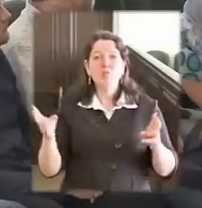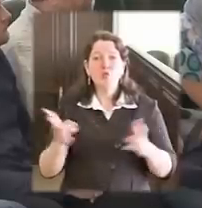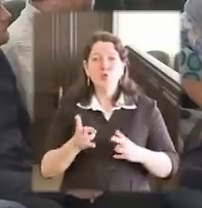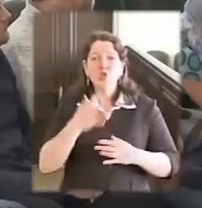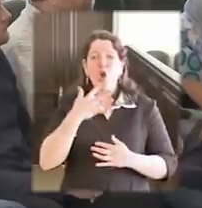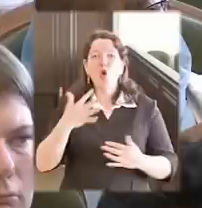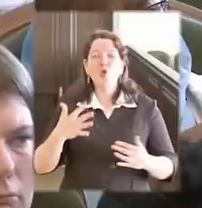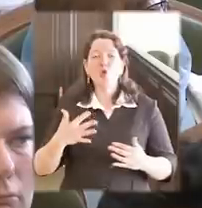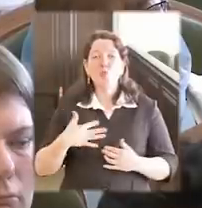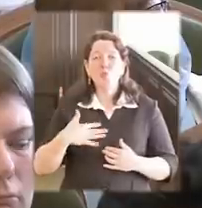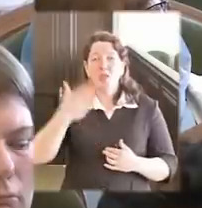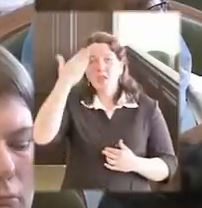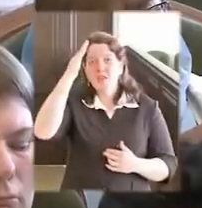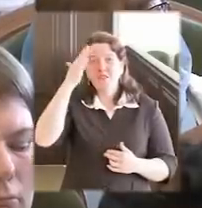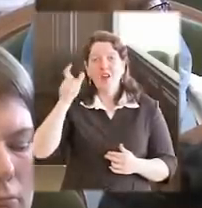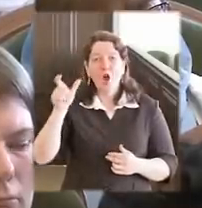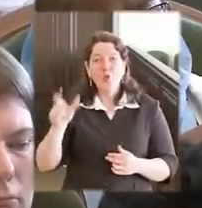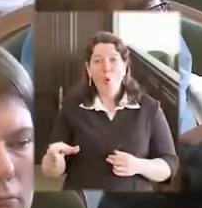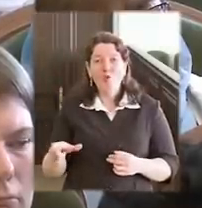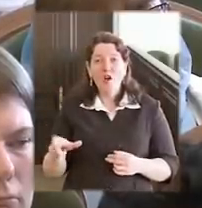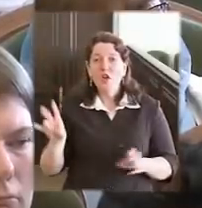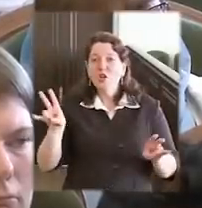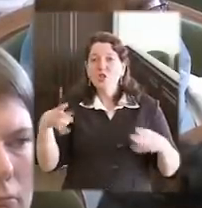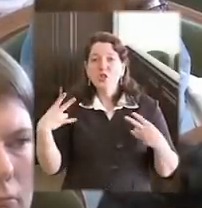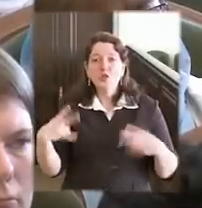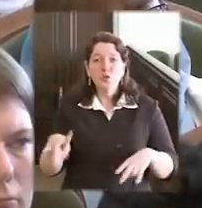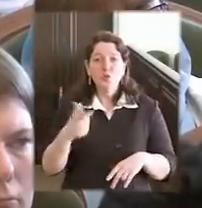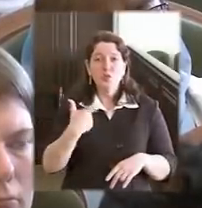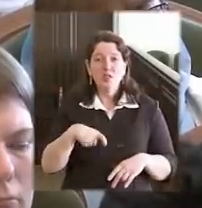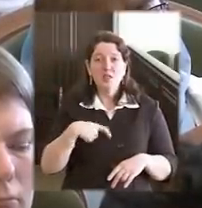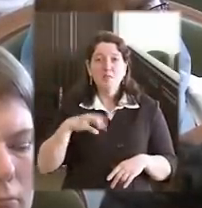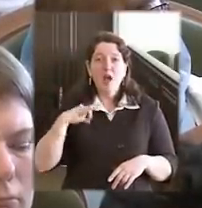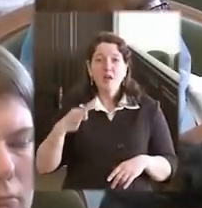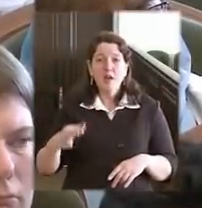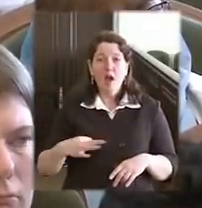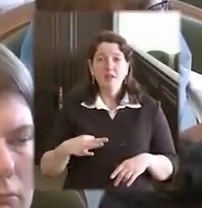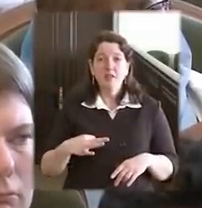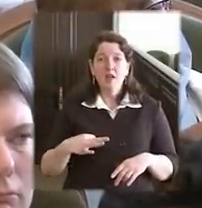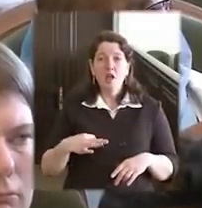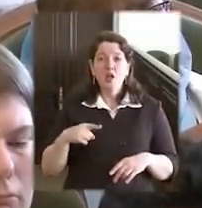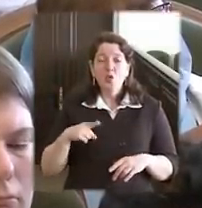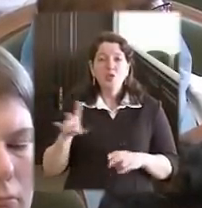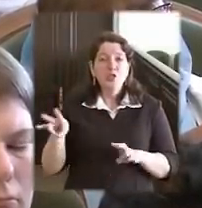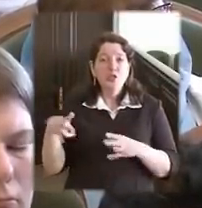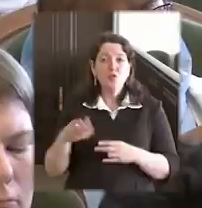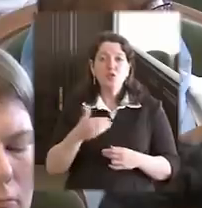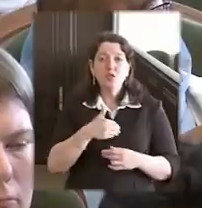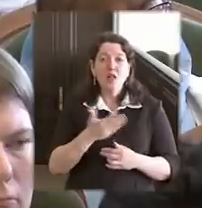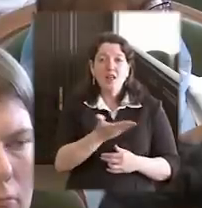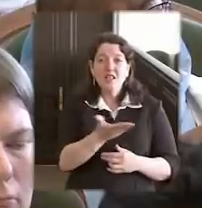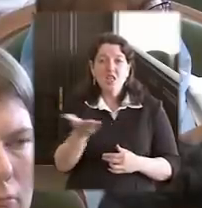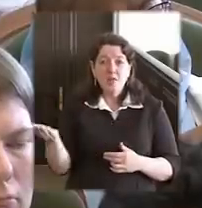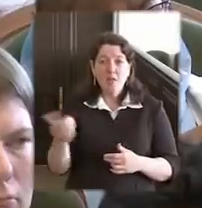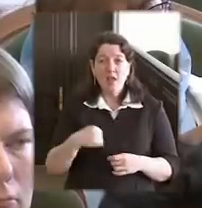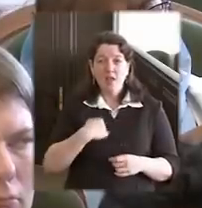люби врагов, не рань себя ты этой злобой. Люби в каком смысле? Не желай ему зла.